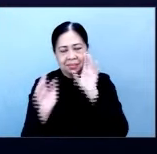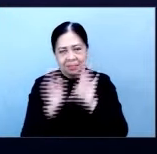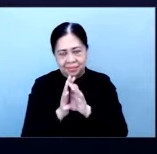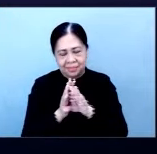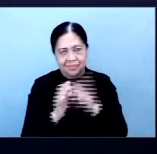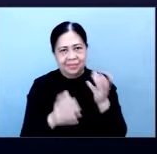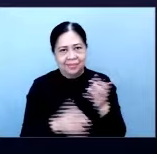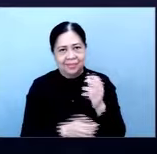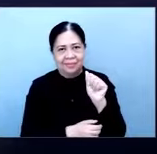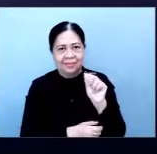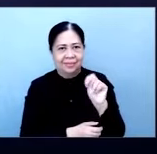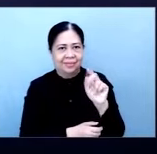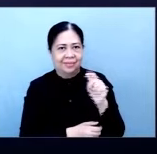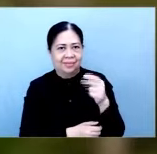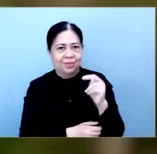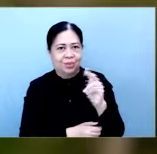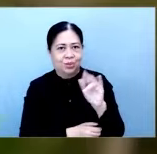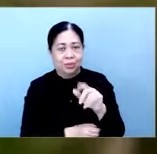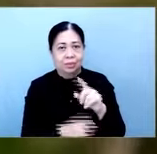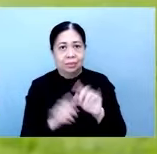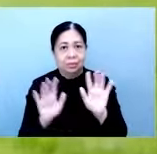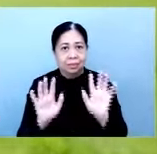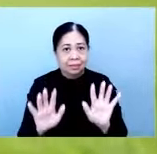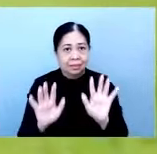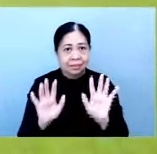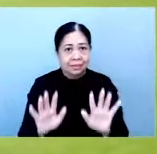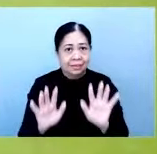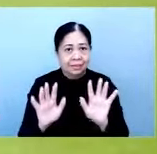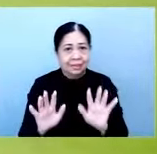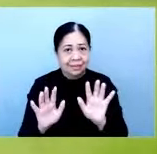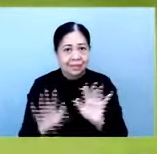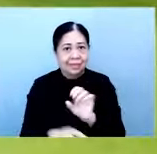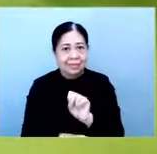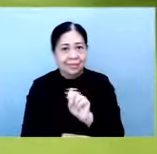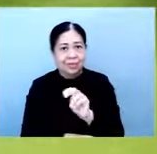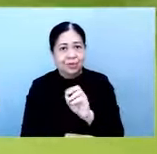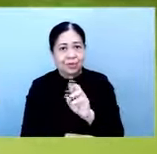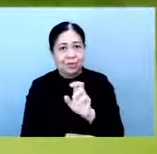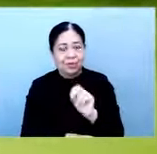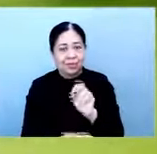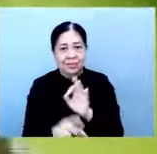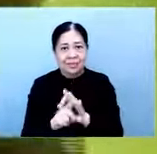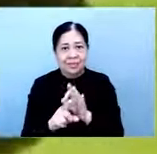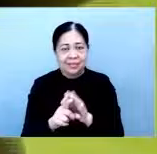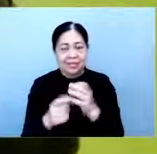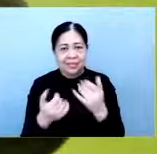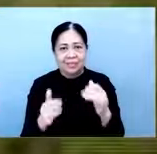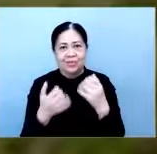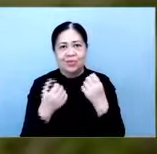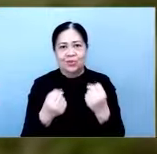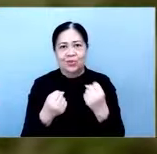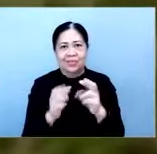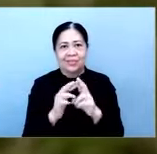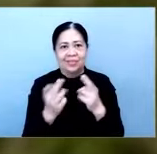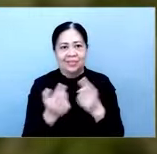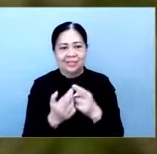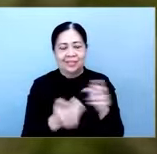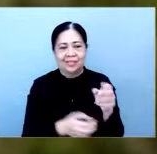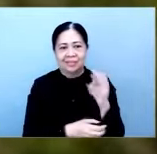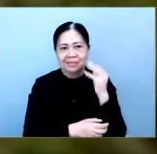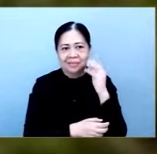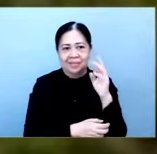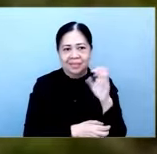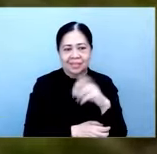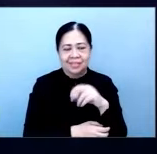ni Anthony. Pero hinay-hinay lang Snorin fans dahil going strong pa rin ang relasyon ni na Maris